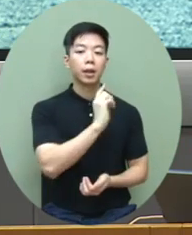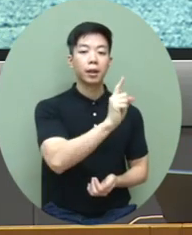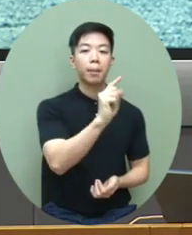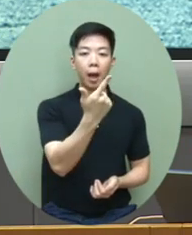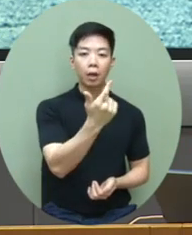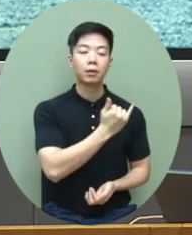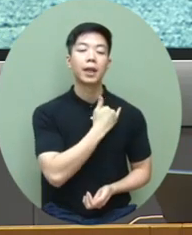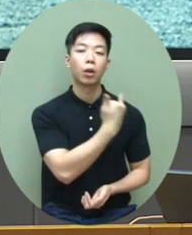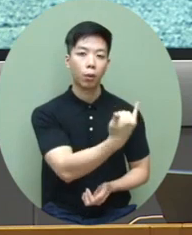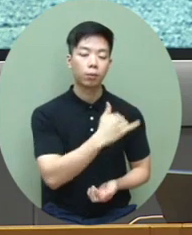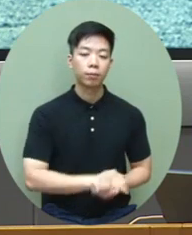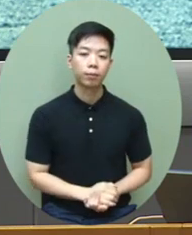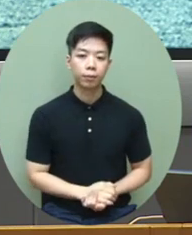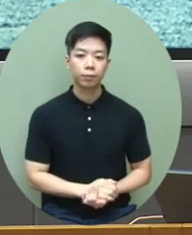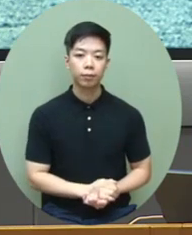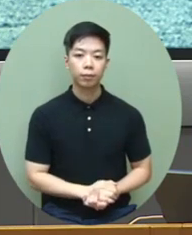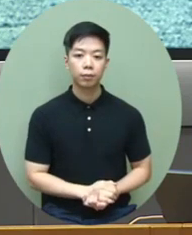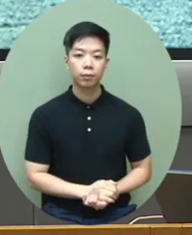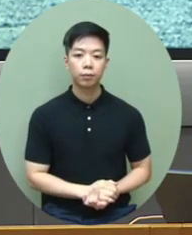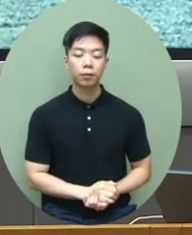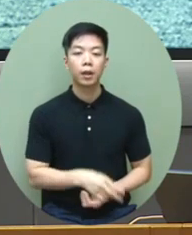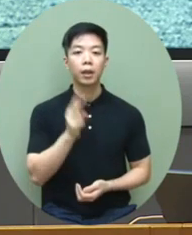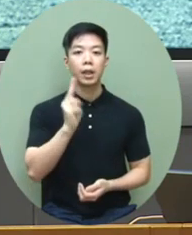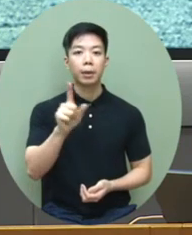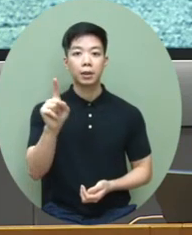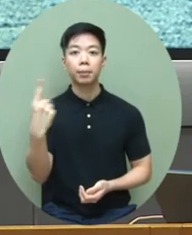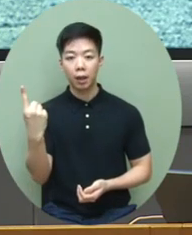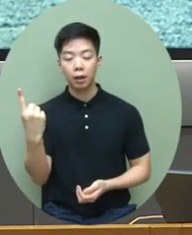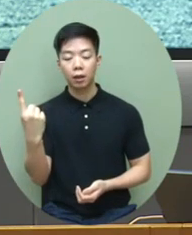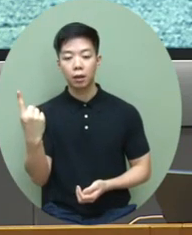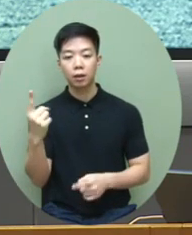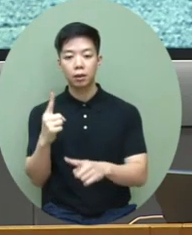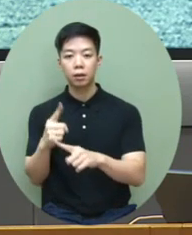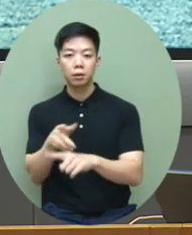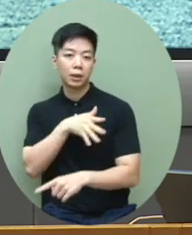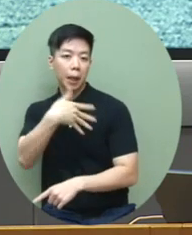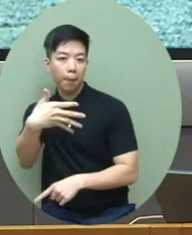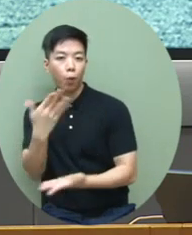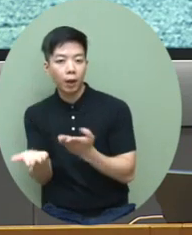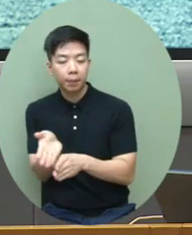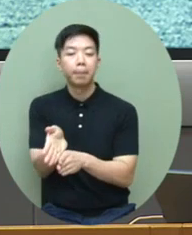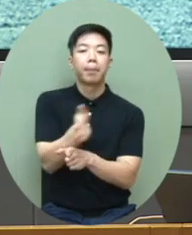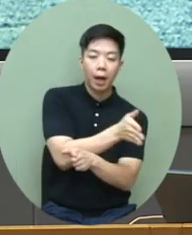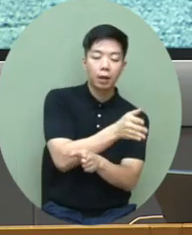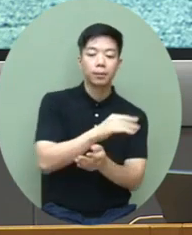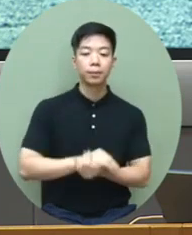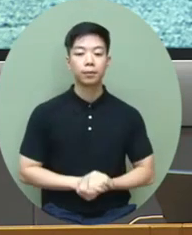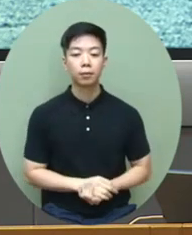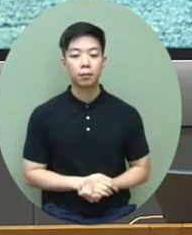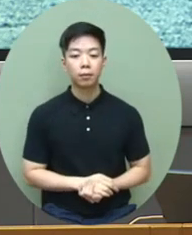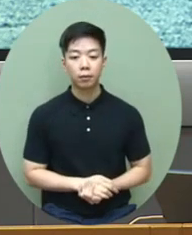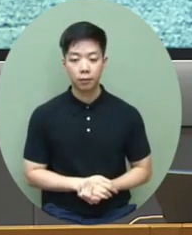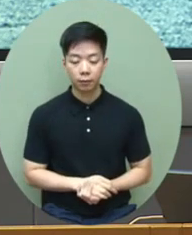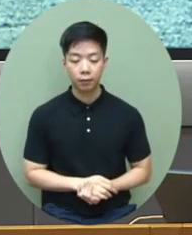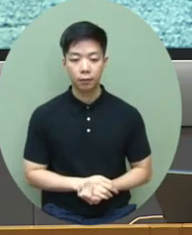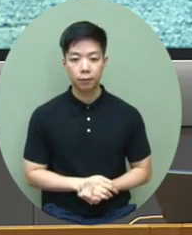六確診。211咧就係星期五或者較早前確診嘅，咁佢哋就嚟